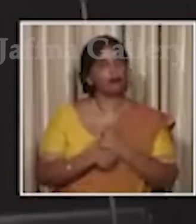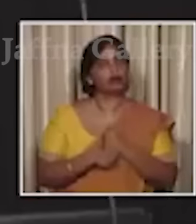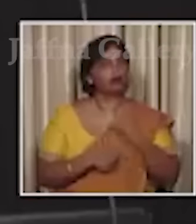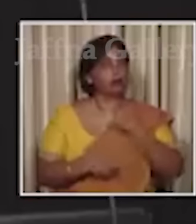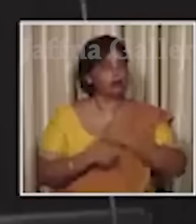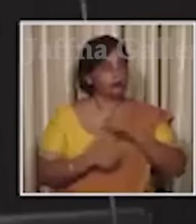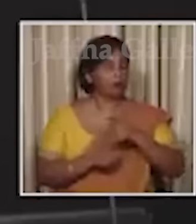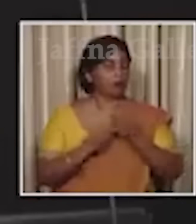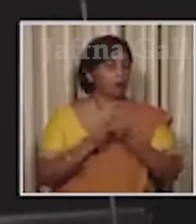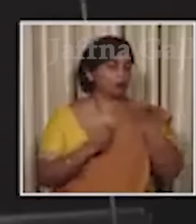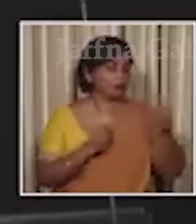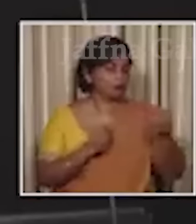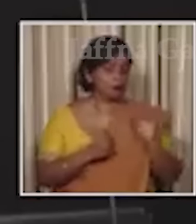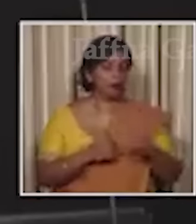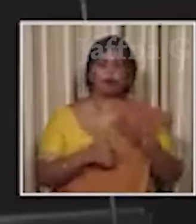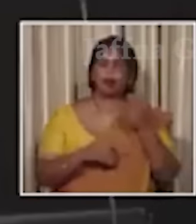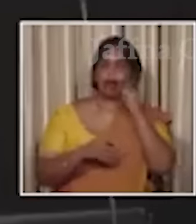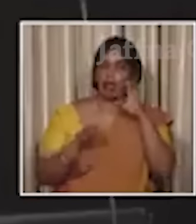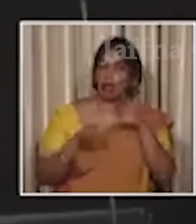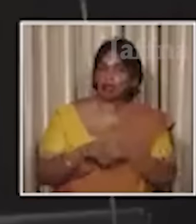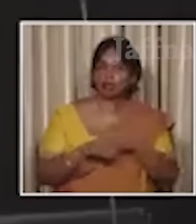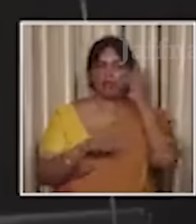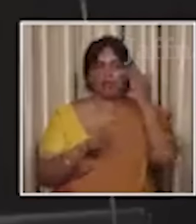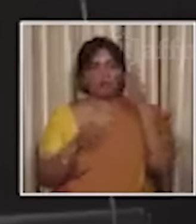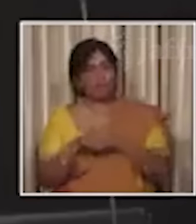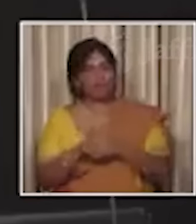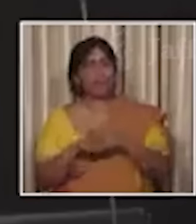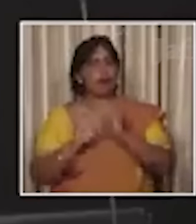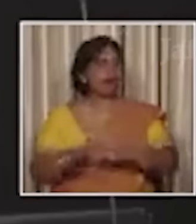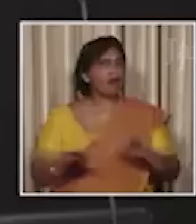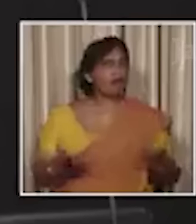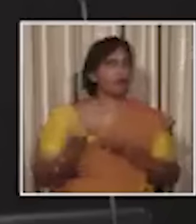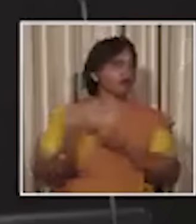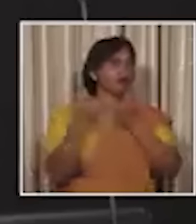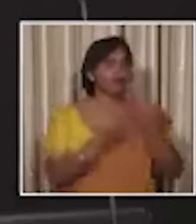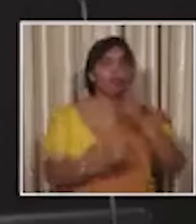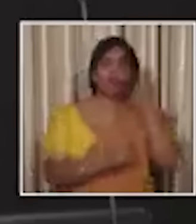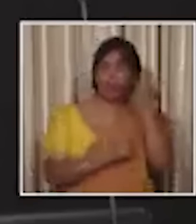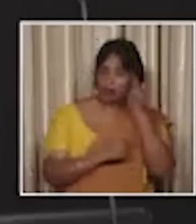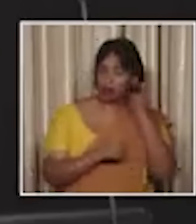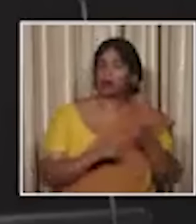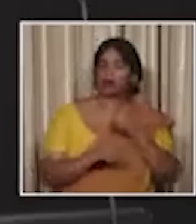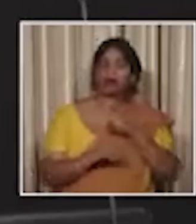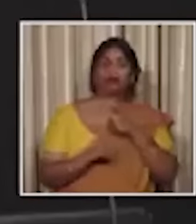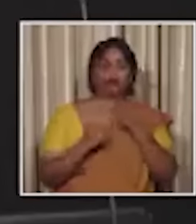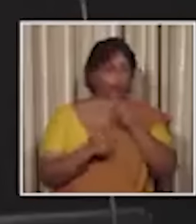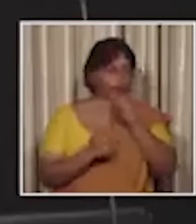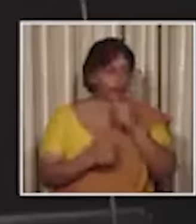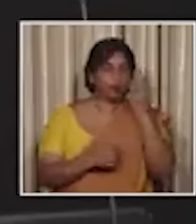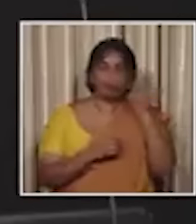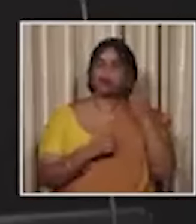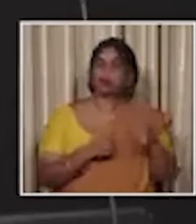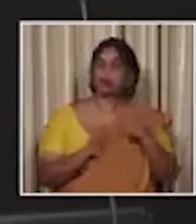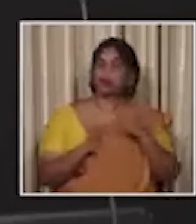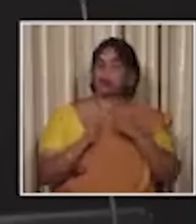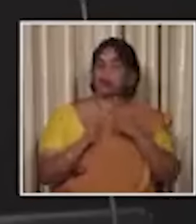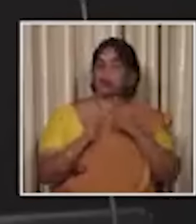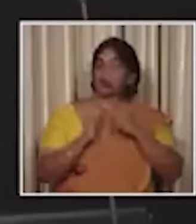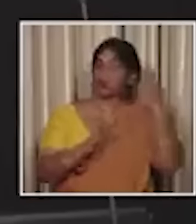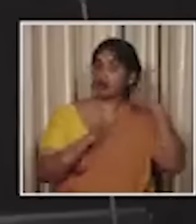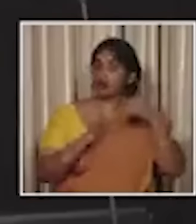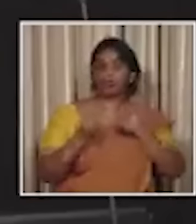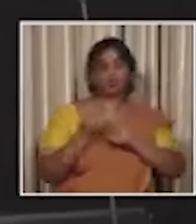தாங்களாக சரணடைந்த போராளிகளுடைய உண்மைகளை கண்டறிவதற்கு சர்வதேச மன்னிப்பு சபையினுடைய அந்த கோரிக்கைகளையும் உள்ளடக்கி இந்த நாட்டுக்கு